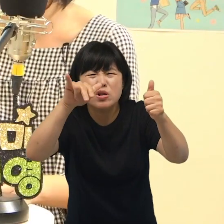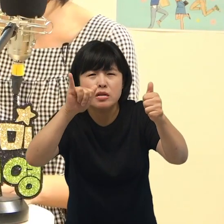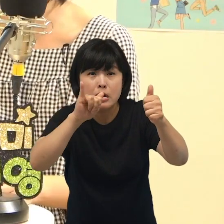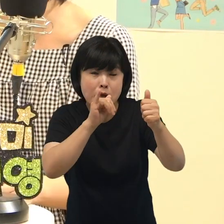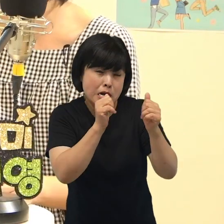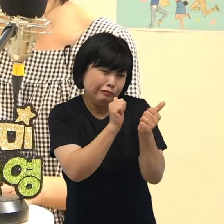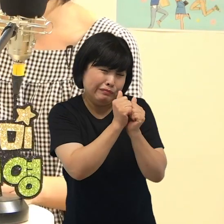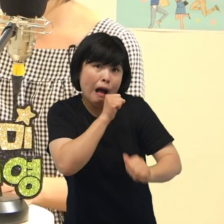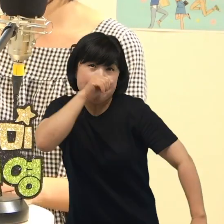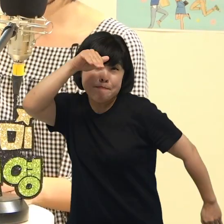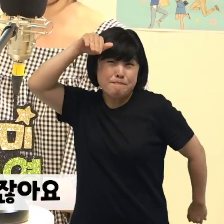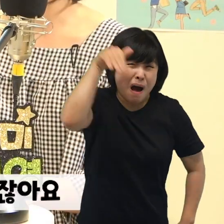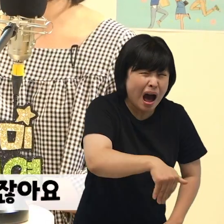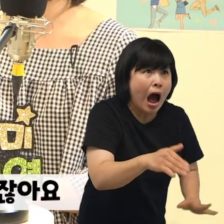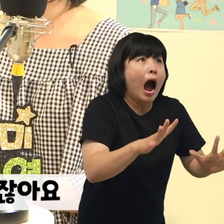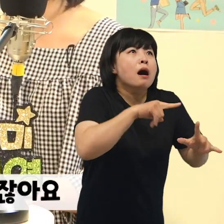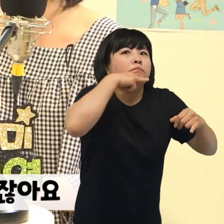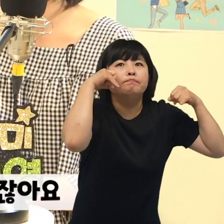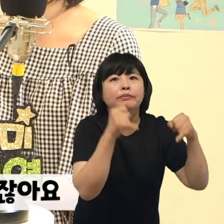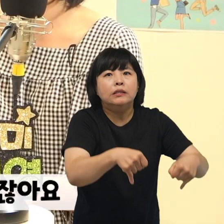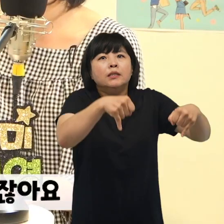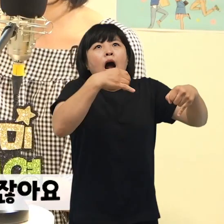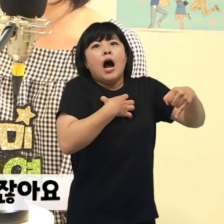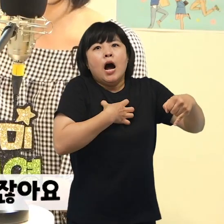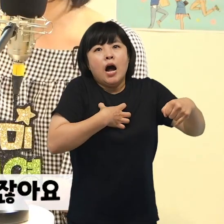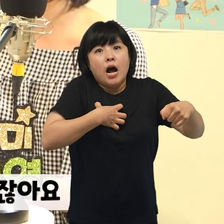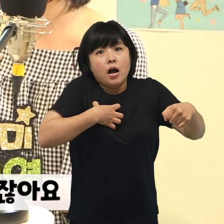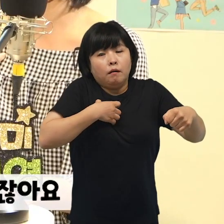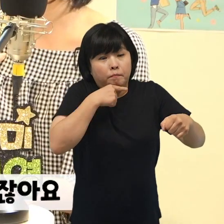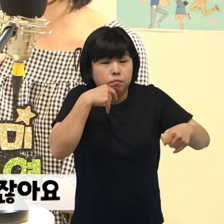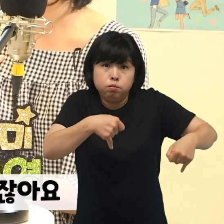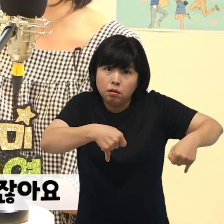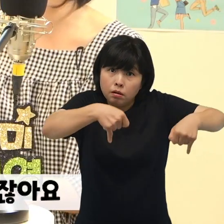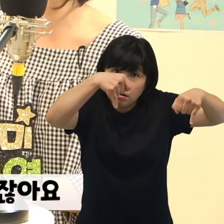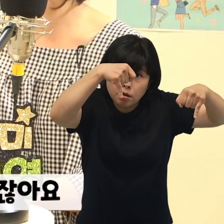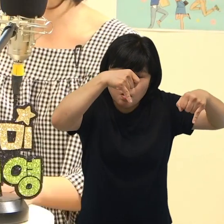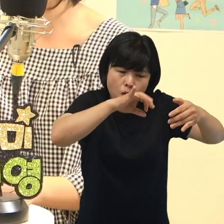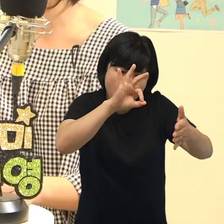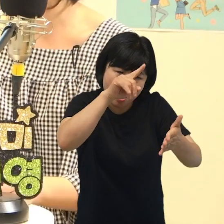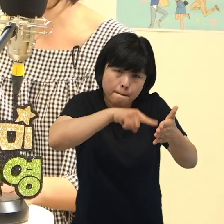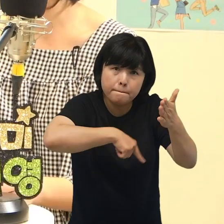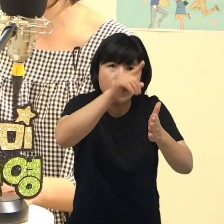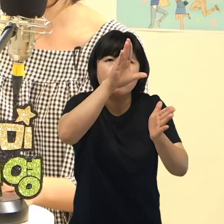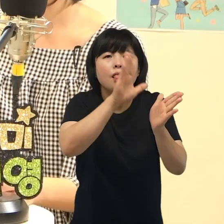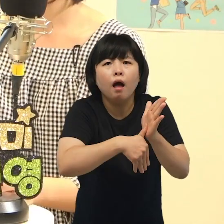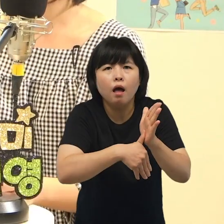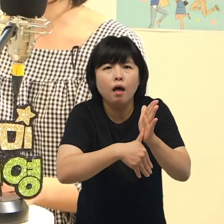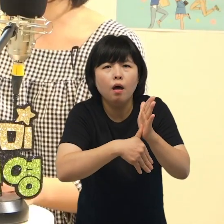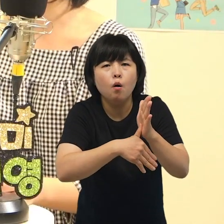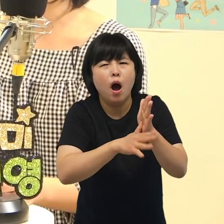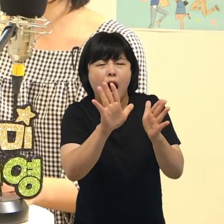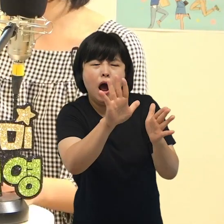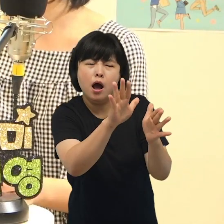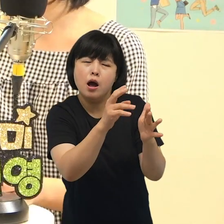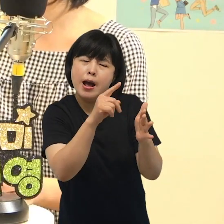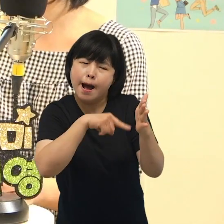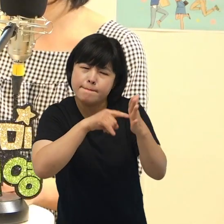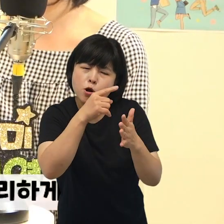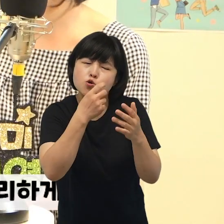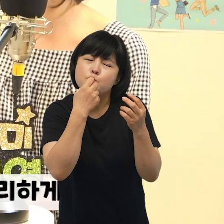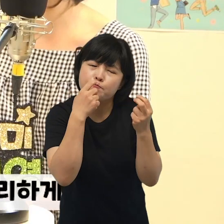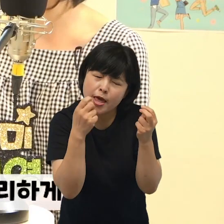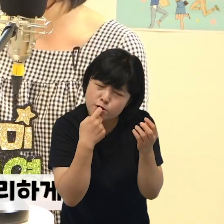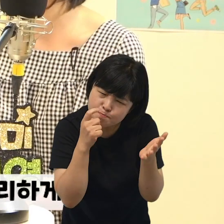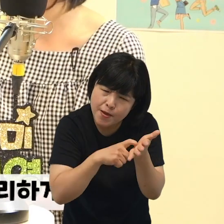이 복지가 뭐냐면, 이제 주식을 폭락한 사람들은 빚을 지는 거잖아요. 빚을 지게 되는데, 이걸 돈을 갚을